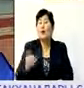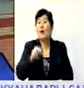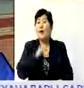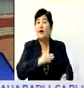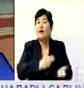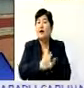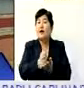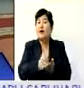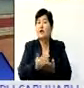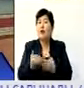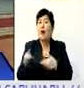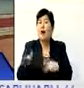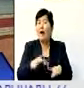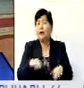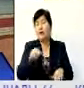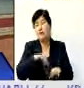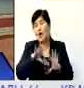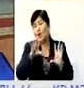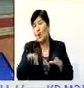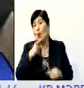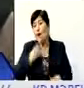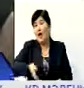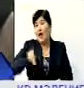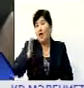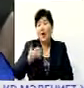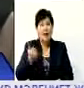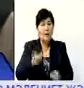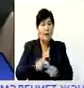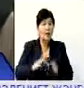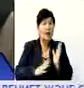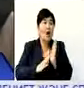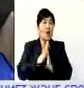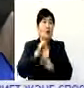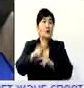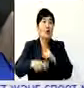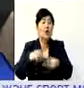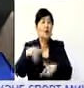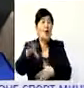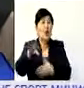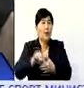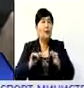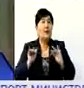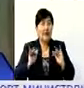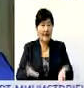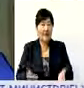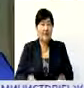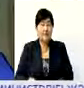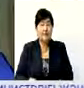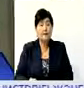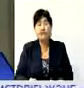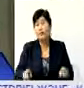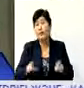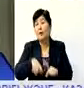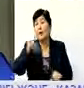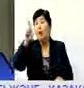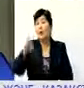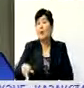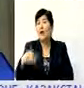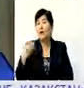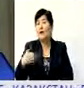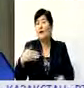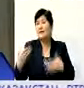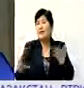жолы, елдік жолында атқарған ерліктері түгел баяндалады. Бұл әрине өскелең ұрпақ үшін өнеге іс. Осындай тұлғаны жан-жақты